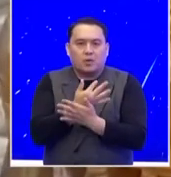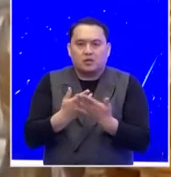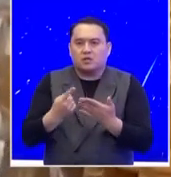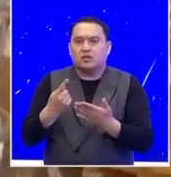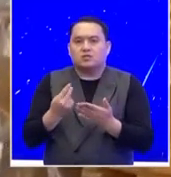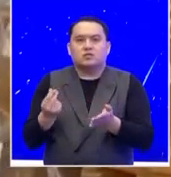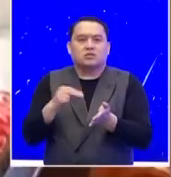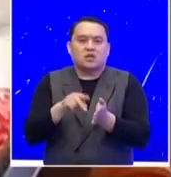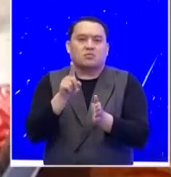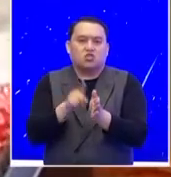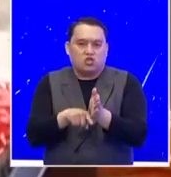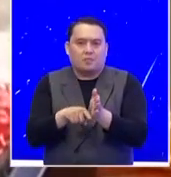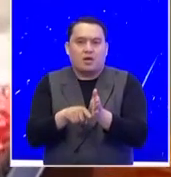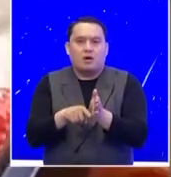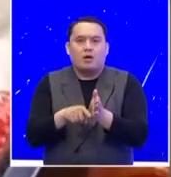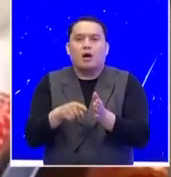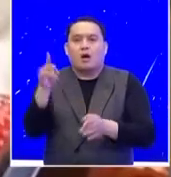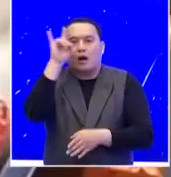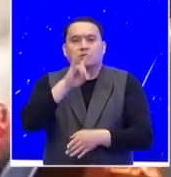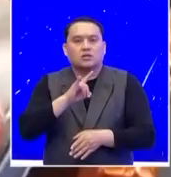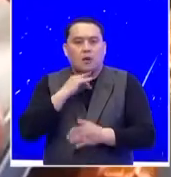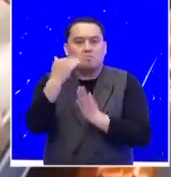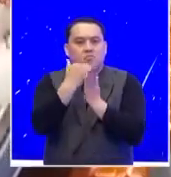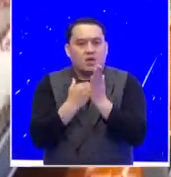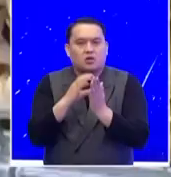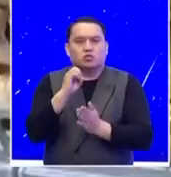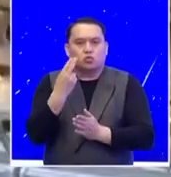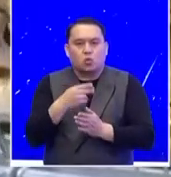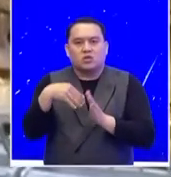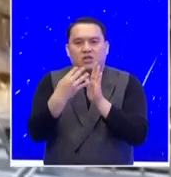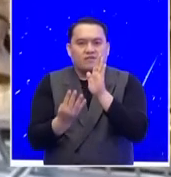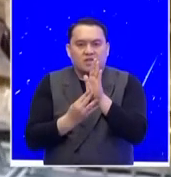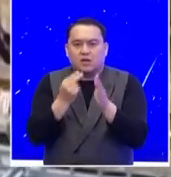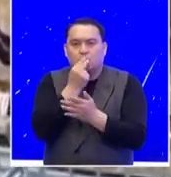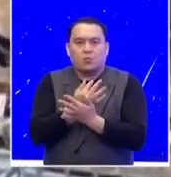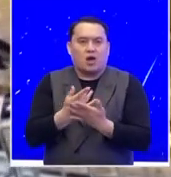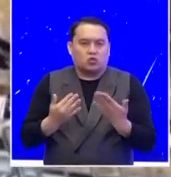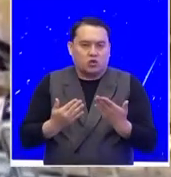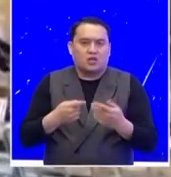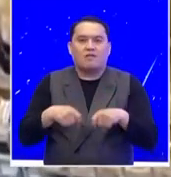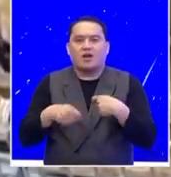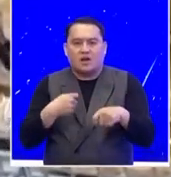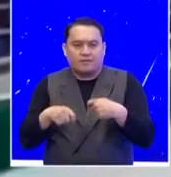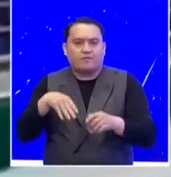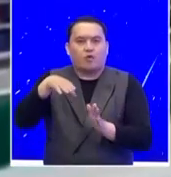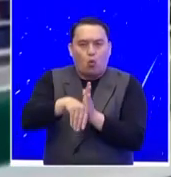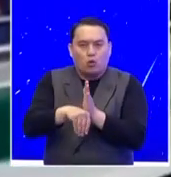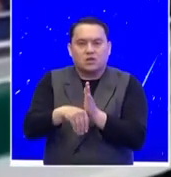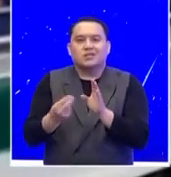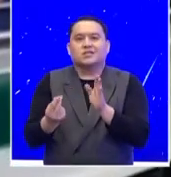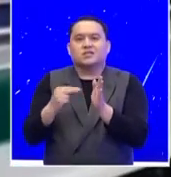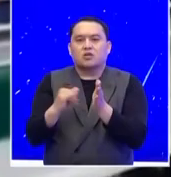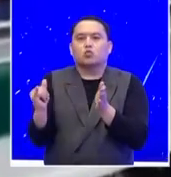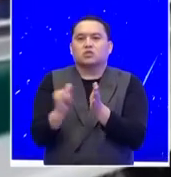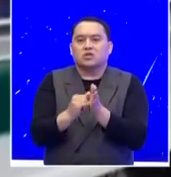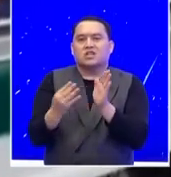по доступным ценам. В продуктовой корзине казахстанцев перечни социально значимых 19 продовольственных товаров. Предельные цены